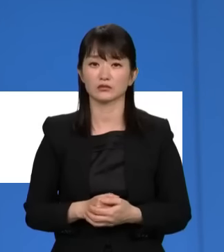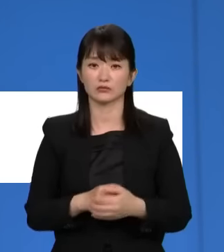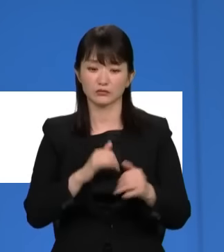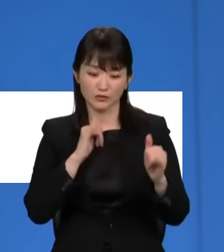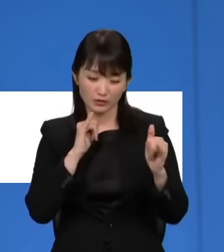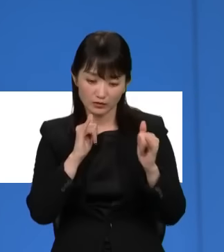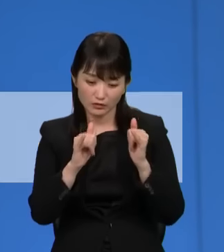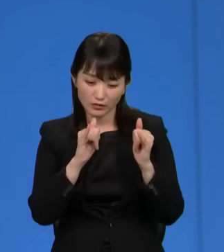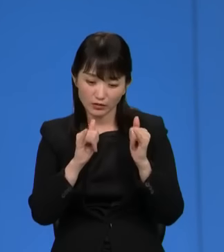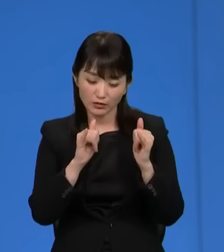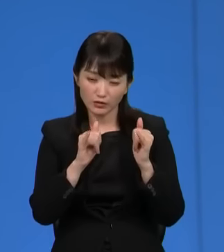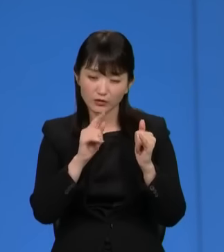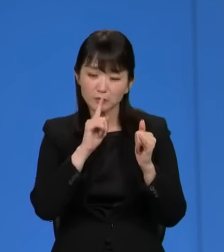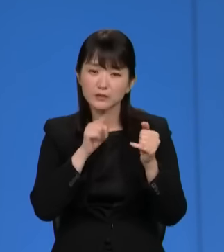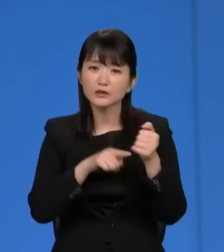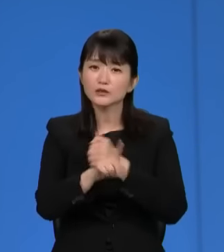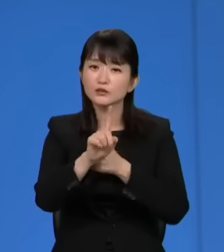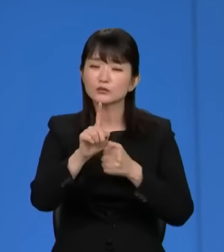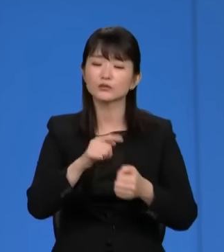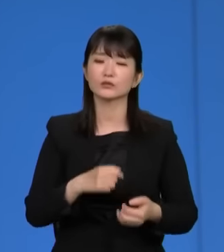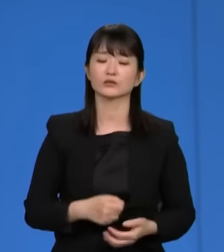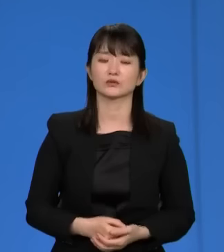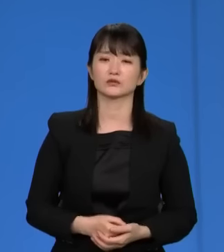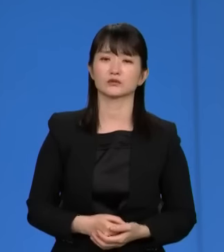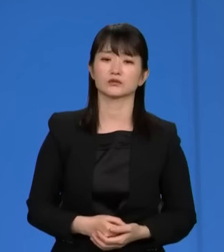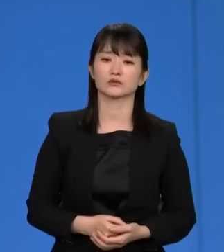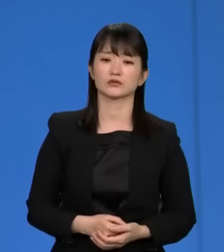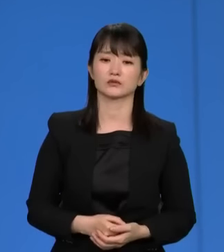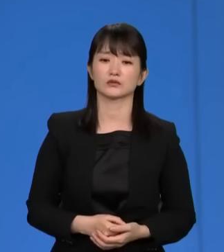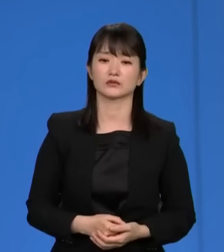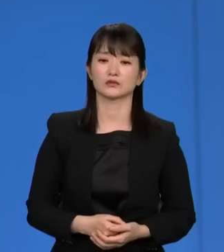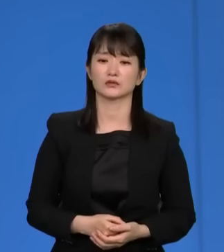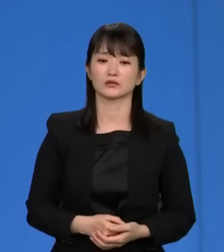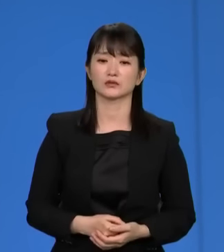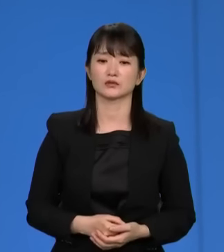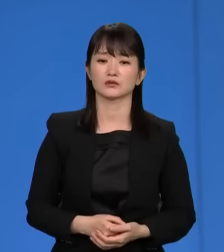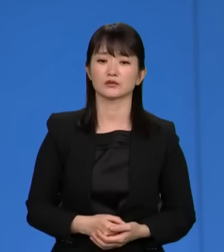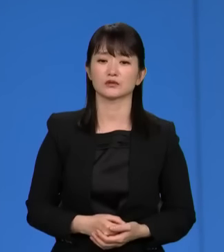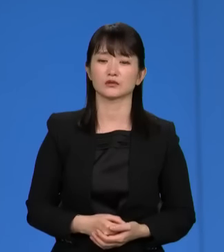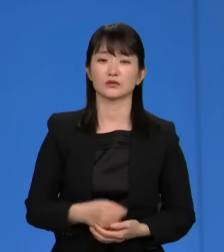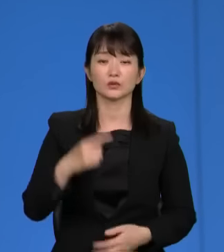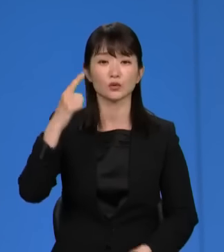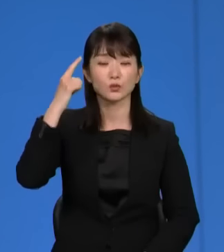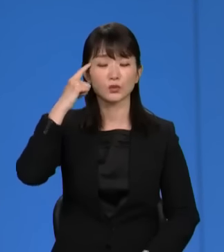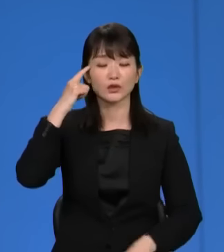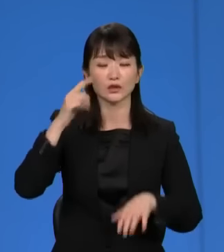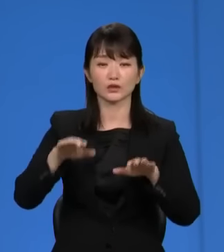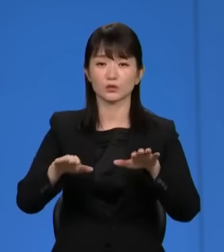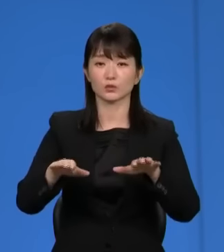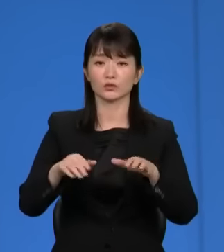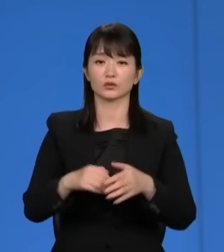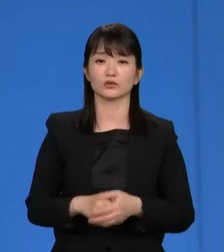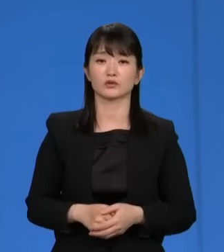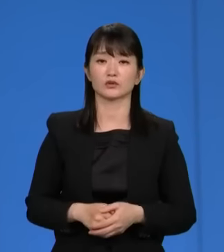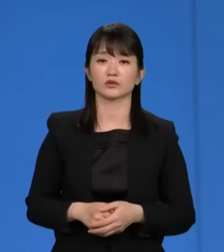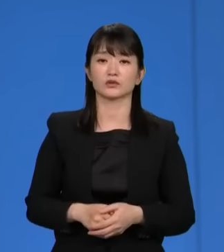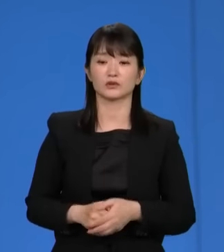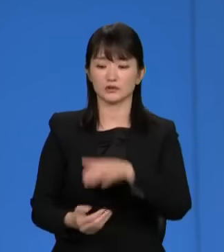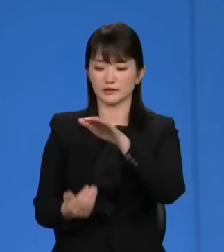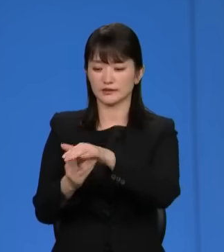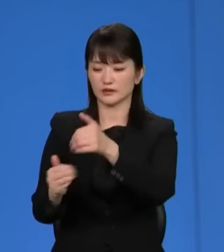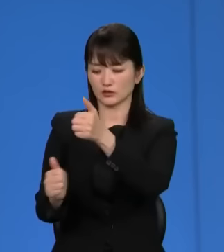궁금하고요 이걸 저는 물귀신 작전이라고 생각을 하거든요 지금 왜냐면 오늘 그 김재원 최고